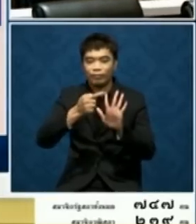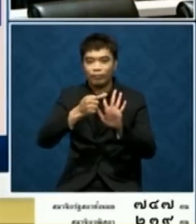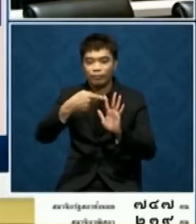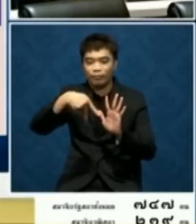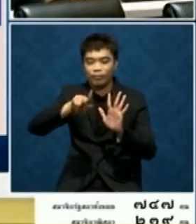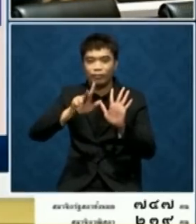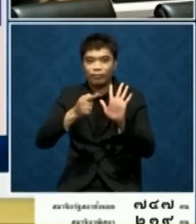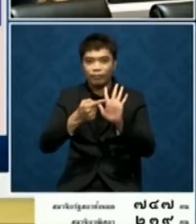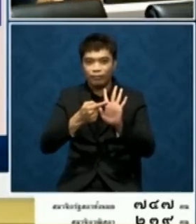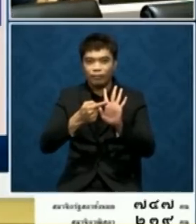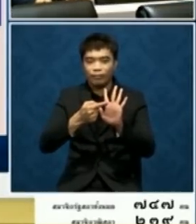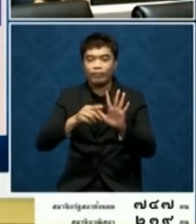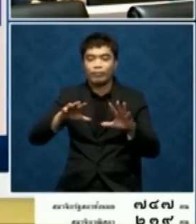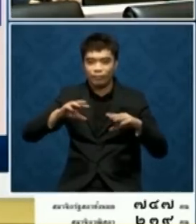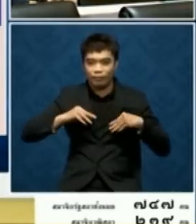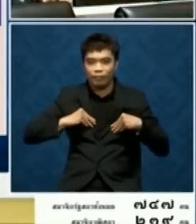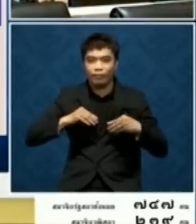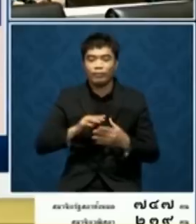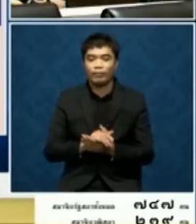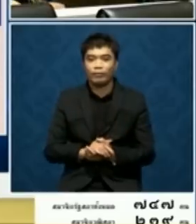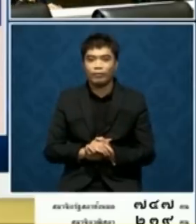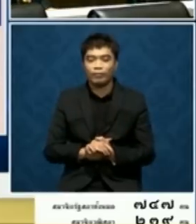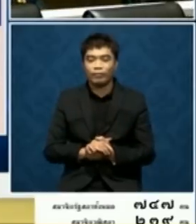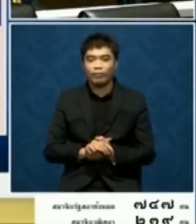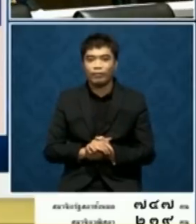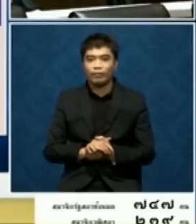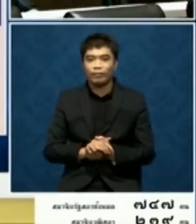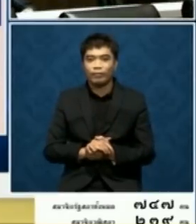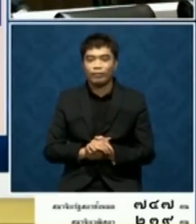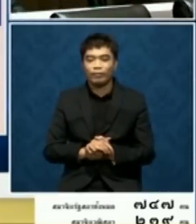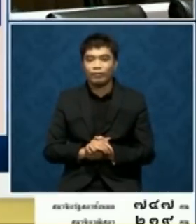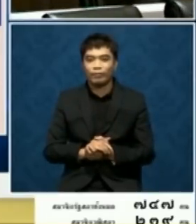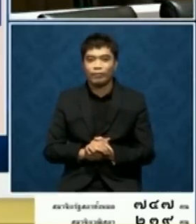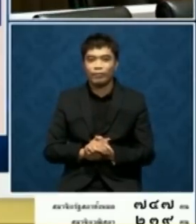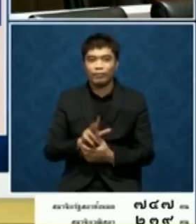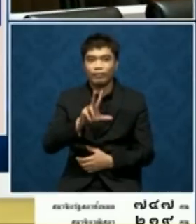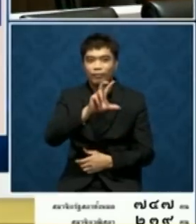ดว่าตอนนี้คุณเศรษฐาเองก็น่าจะรู้ผลแล้วพร้อมๆกับท่านผู้ชมที่อยู่ทางบ้านนะฮะแ